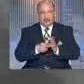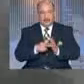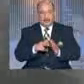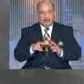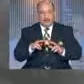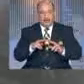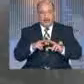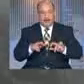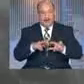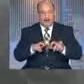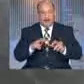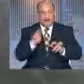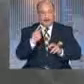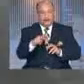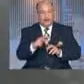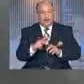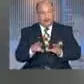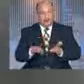مثل